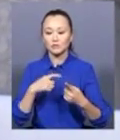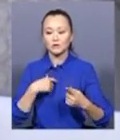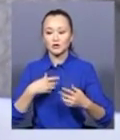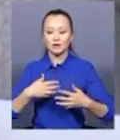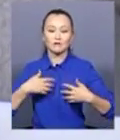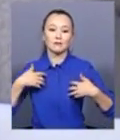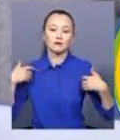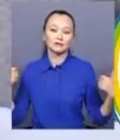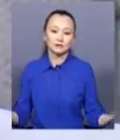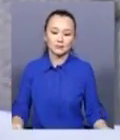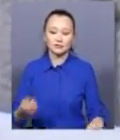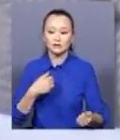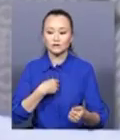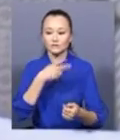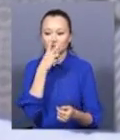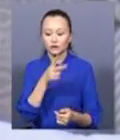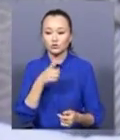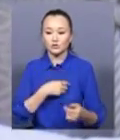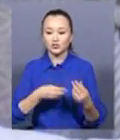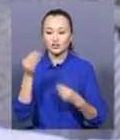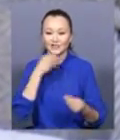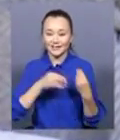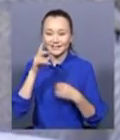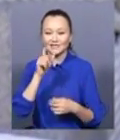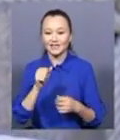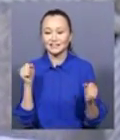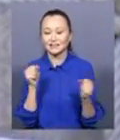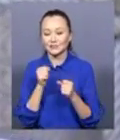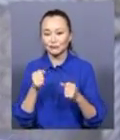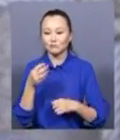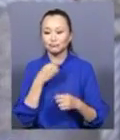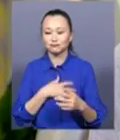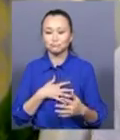разделись, ну, то есть нас видно, да, все, что мы наели за зиму. И, конечно,